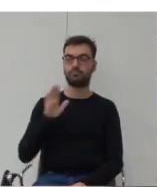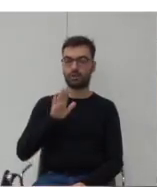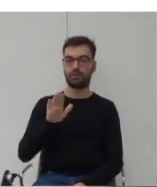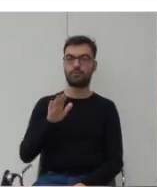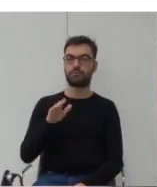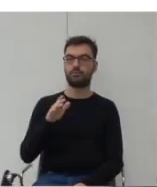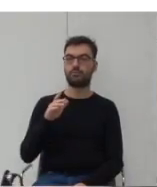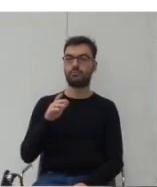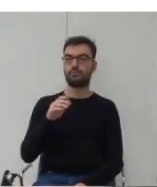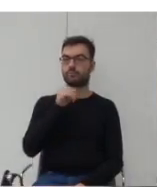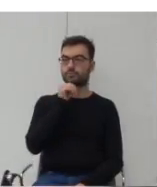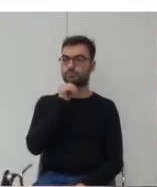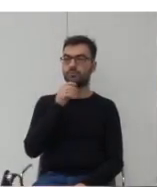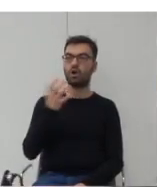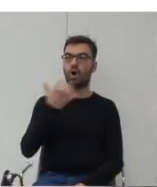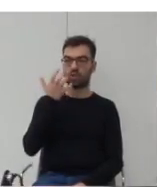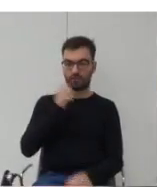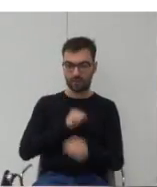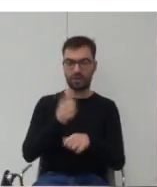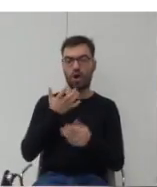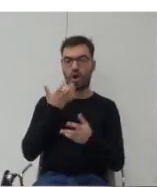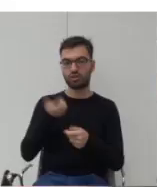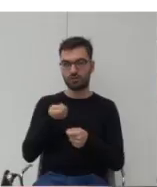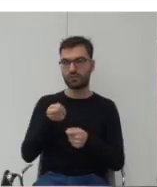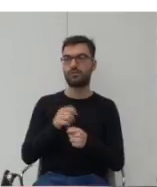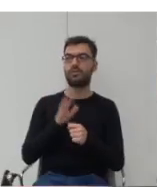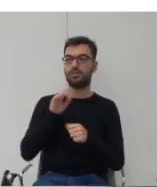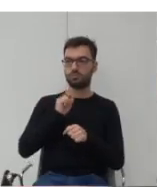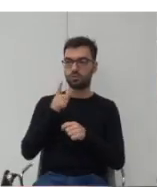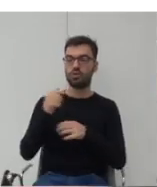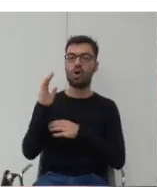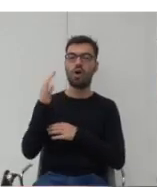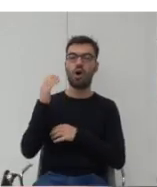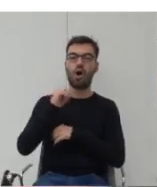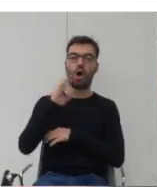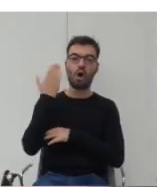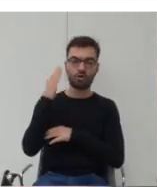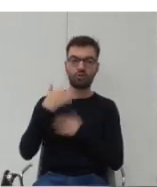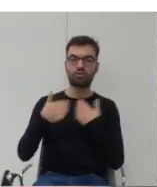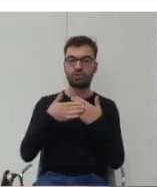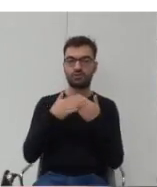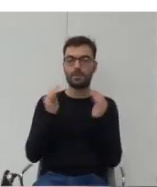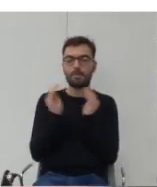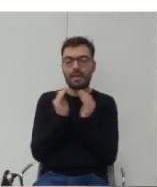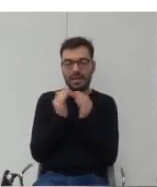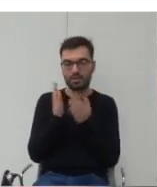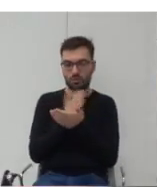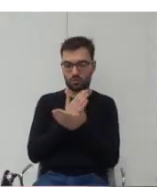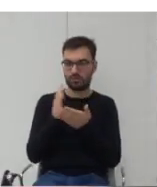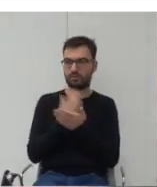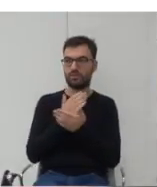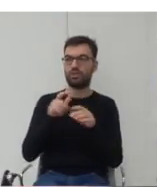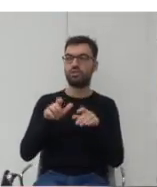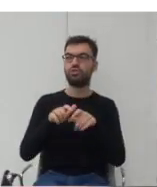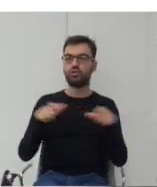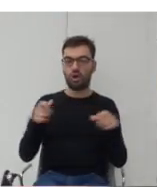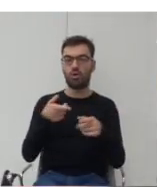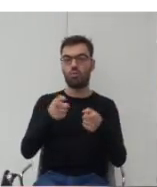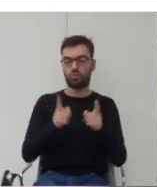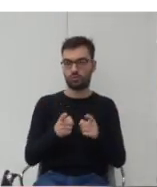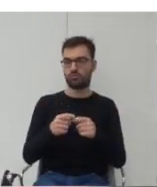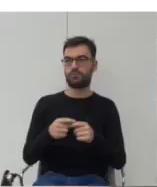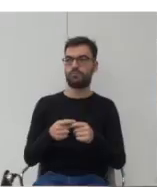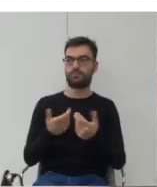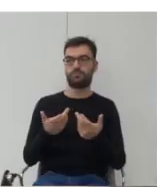natomiast jest porządnie ogrzewany, ma okno, drzwi, mikrokuchenkę, stolik,